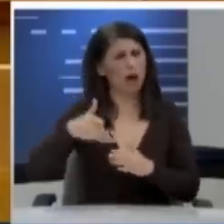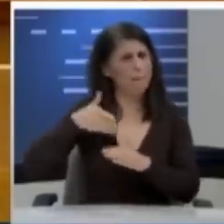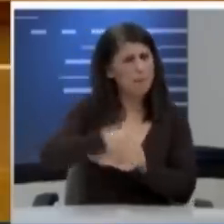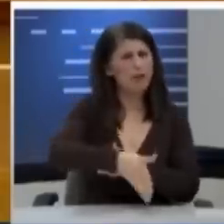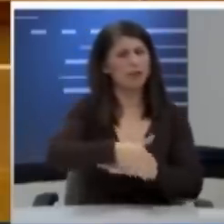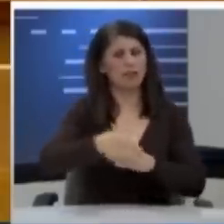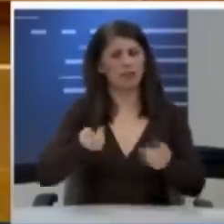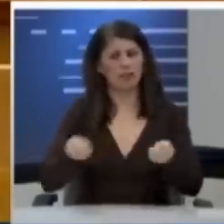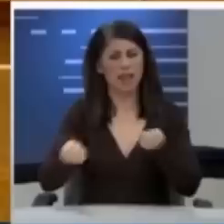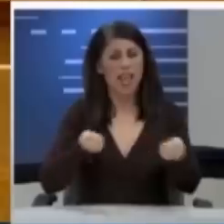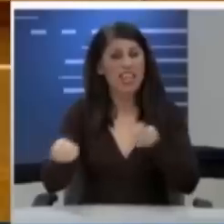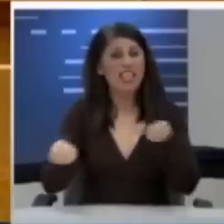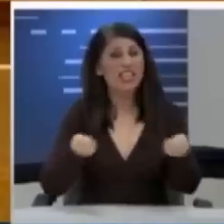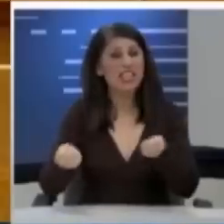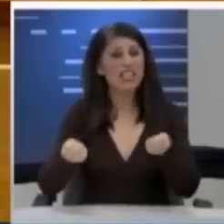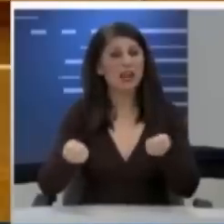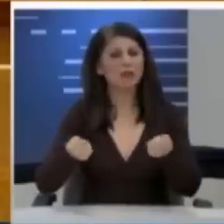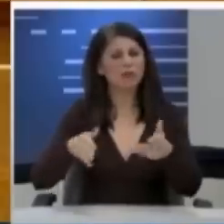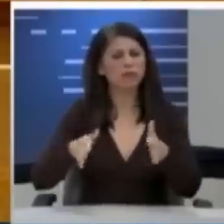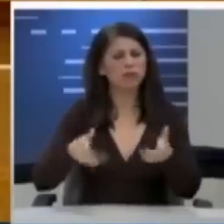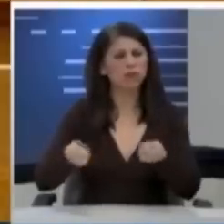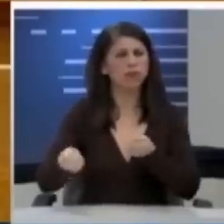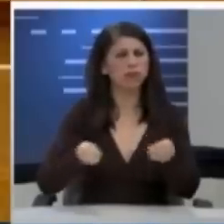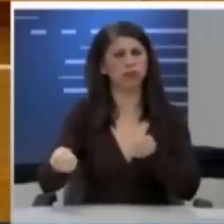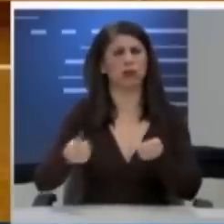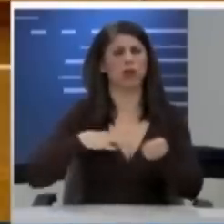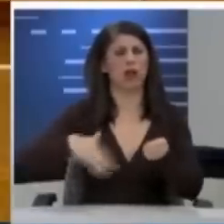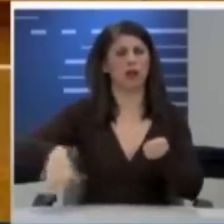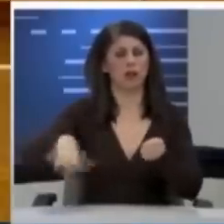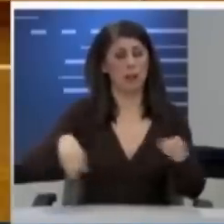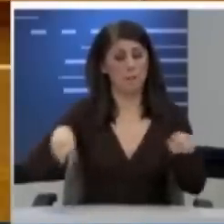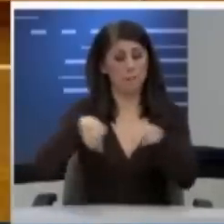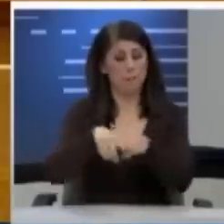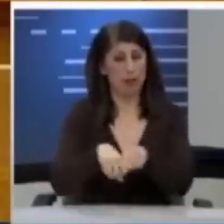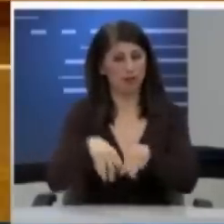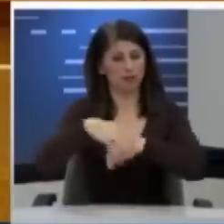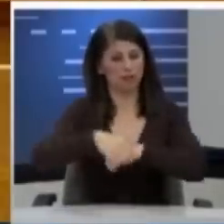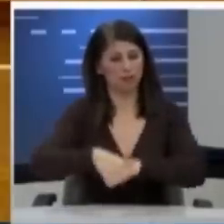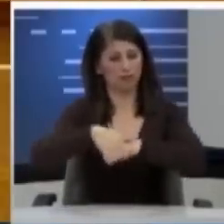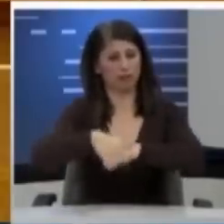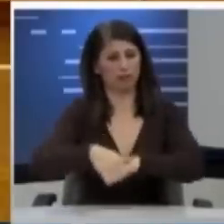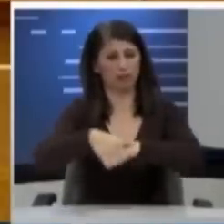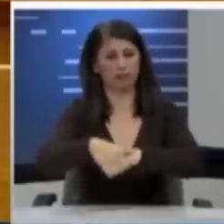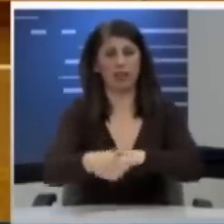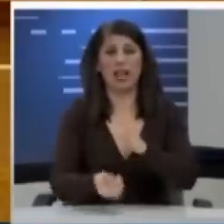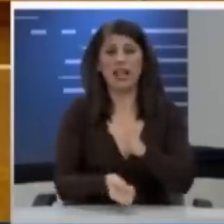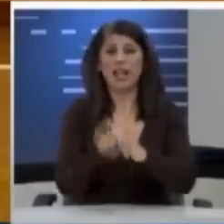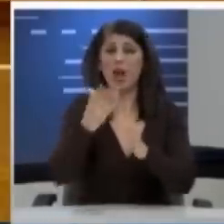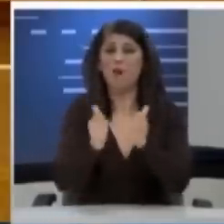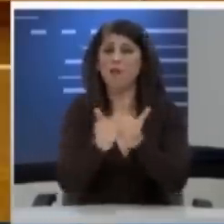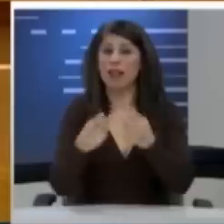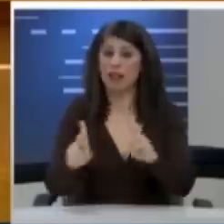της χειραγώγησης των λαών, οι οποίοι χέρι-χέρι με τους νεοφιλελεύθερους και τους